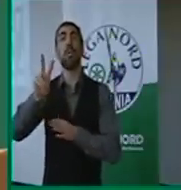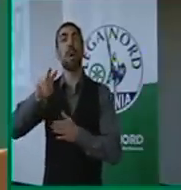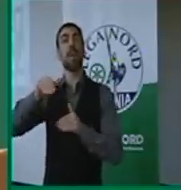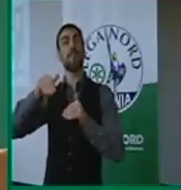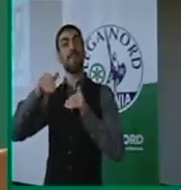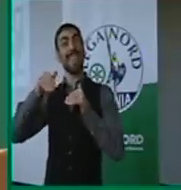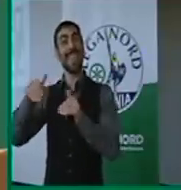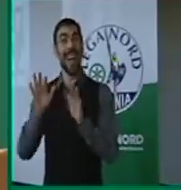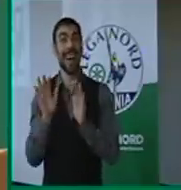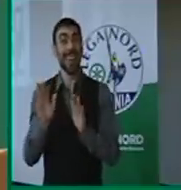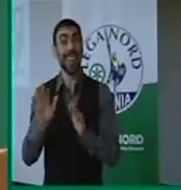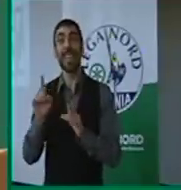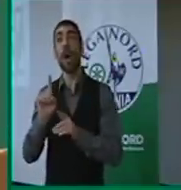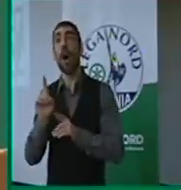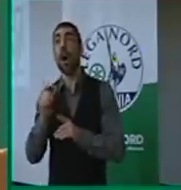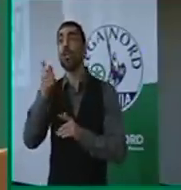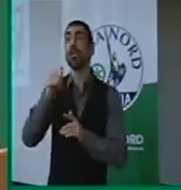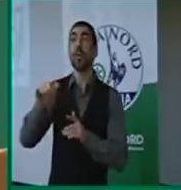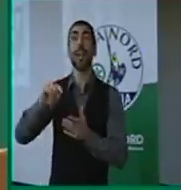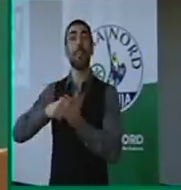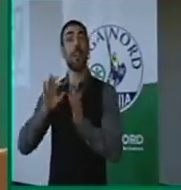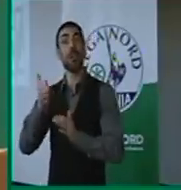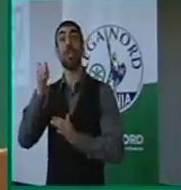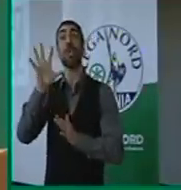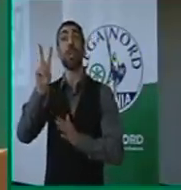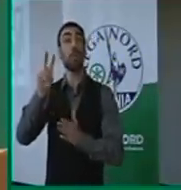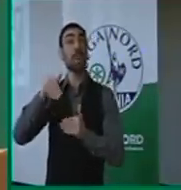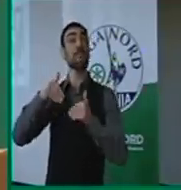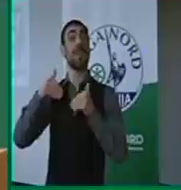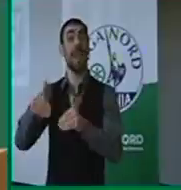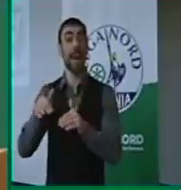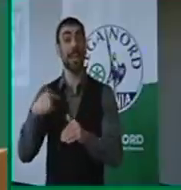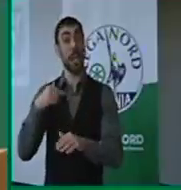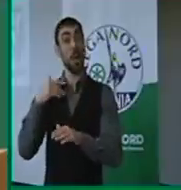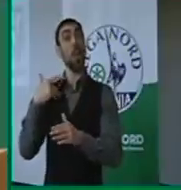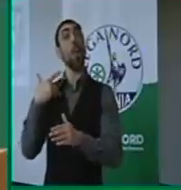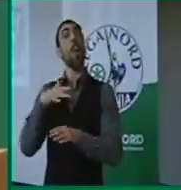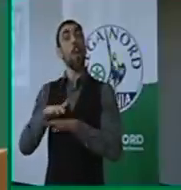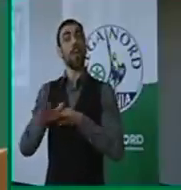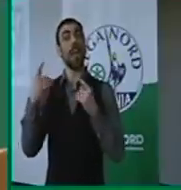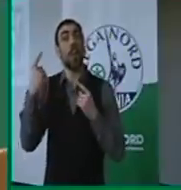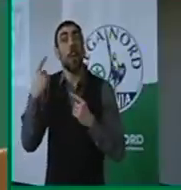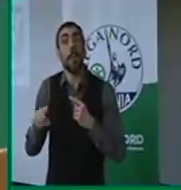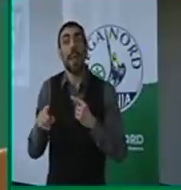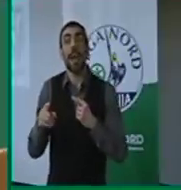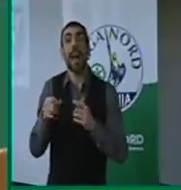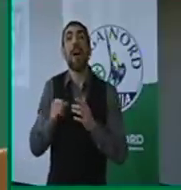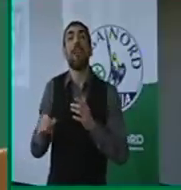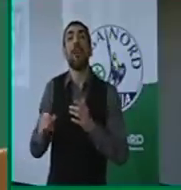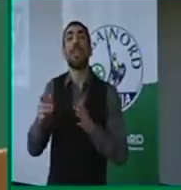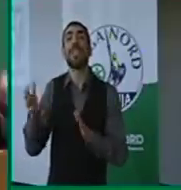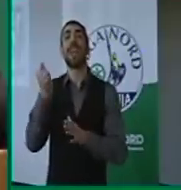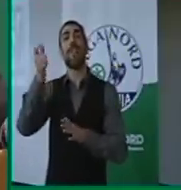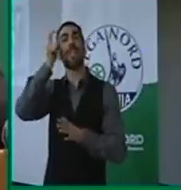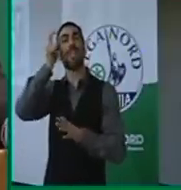52 miliardi non 150 milioni 52 miliardi per i fondi salvastati